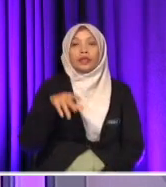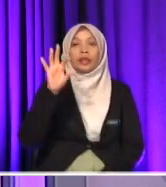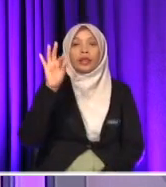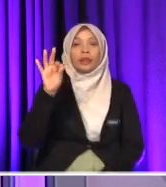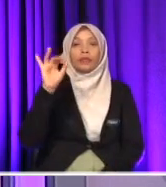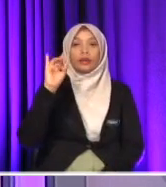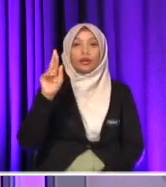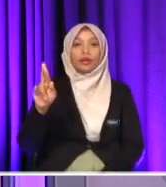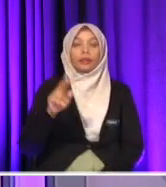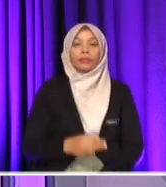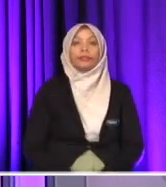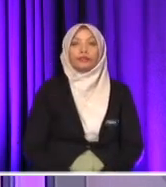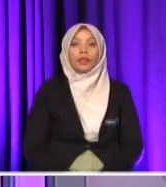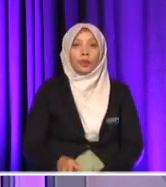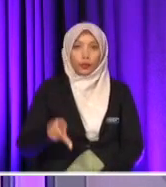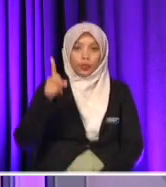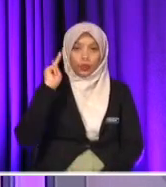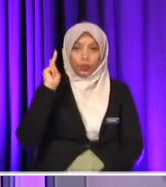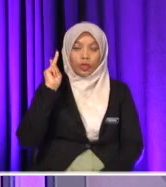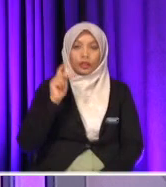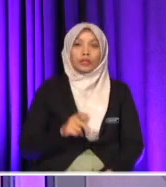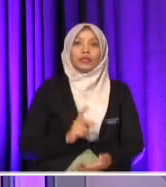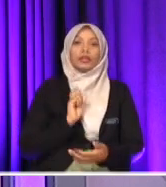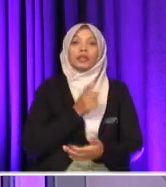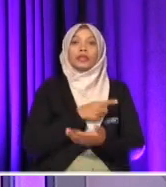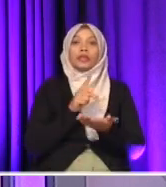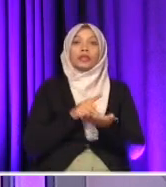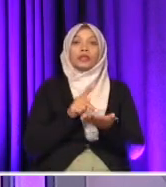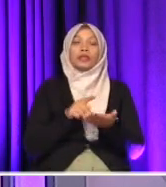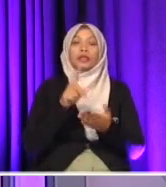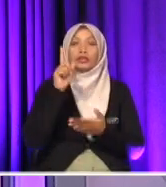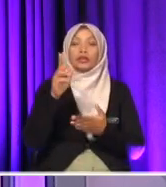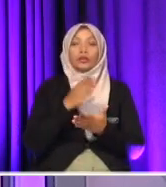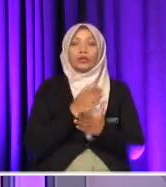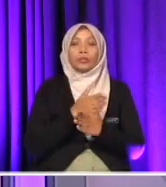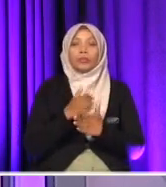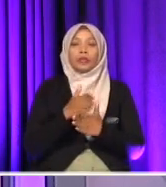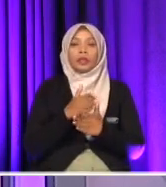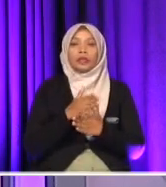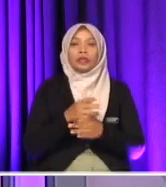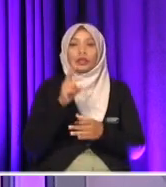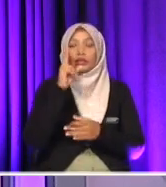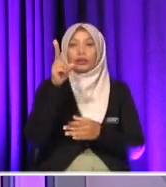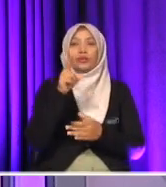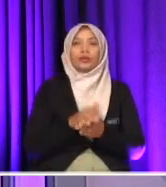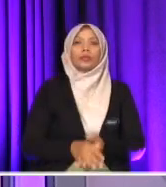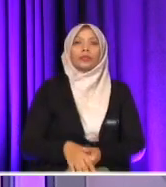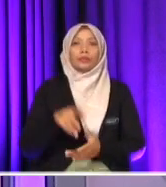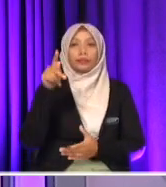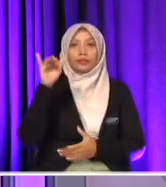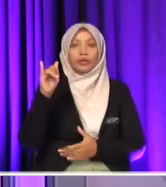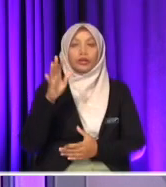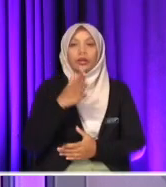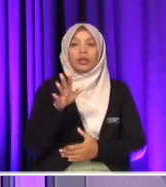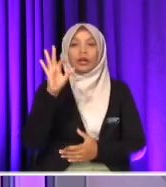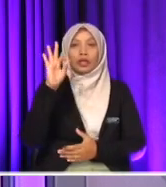ada kat sini ada pemuat, okey, kita kira 1 bagi dengan 2 pi FC. Okey,